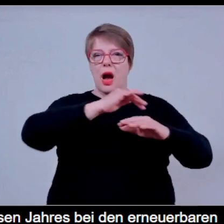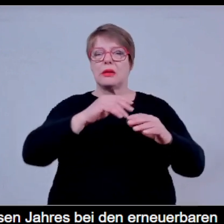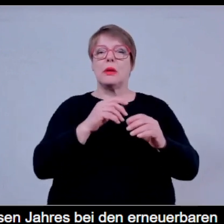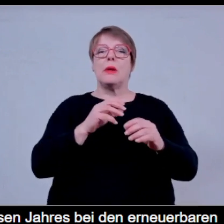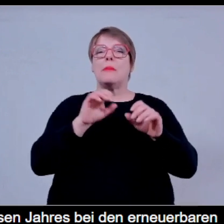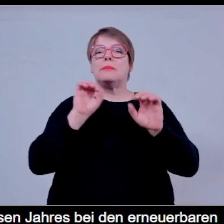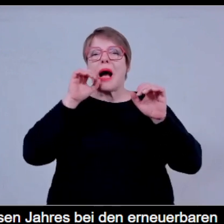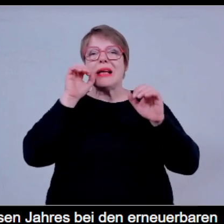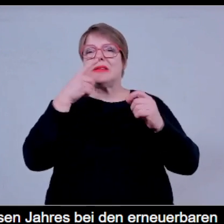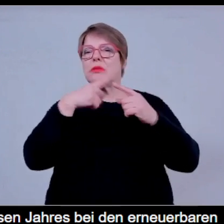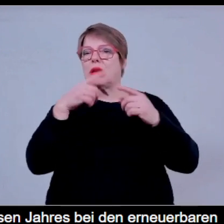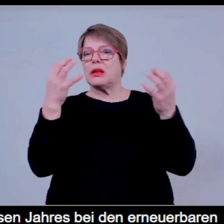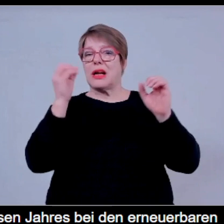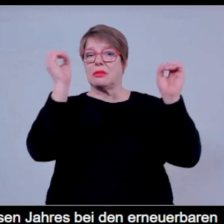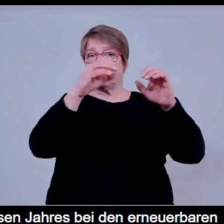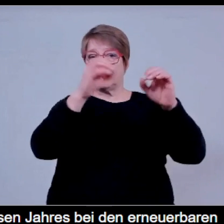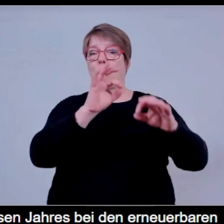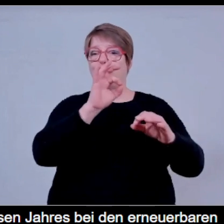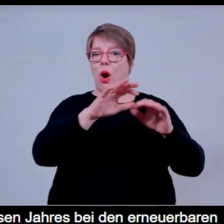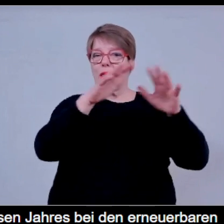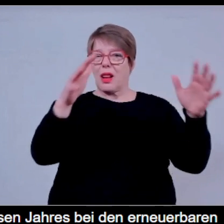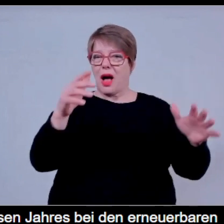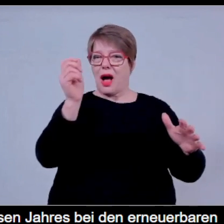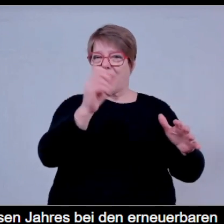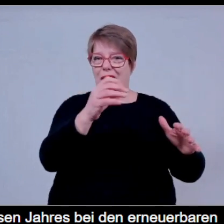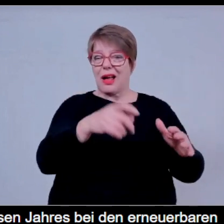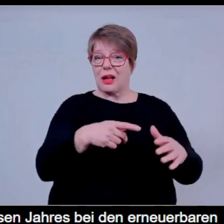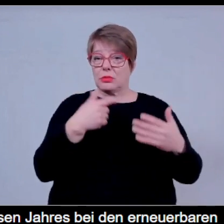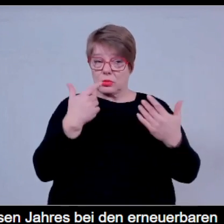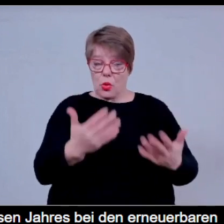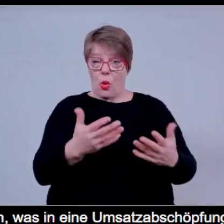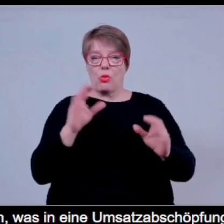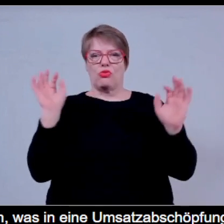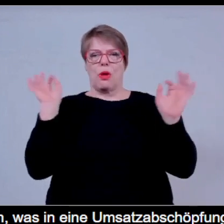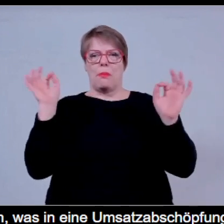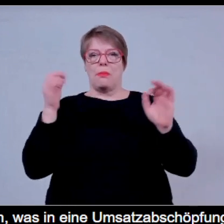bis Juni 2023 müsste eine Erlösdeckelung quasi stattfinden.